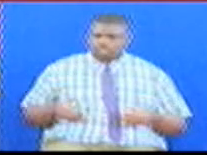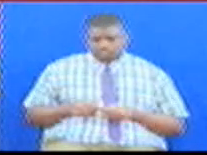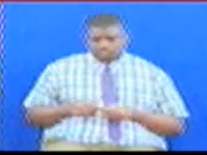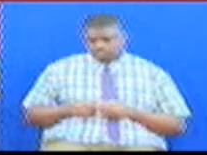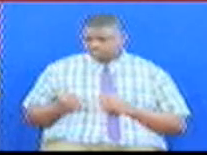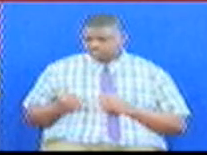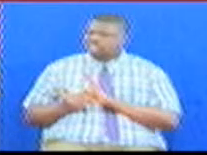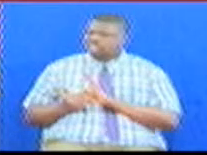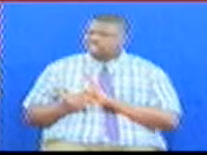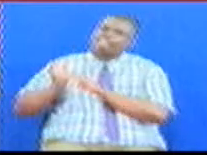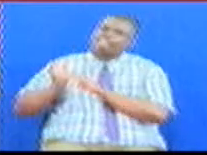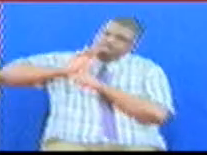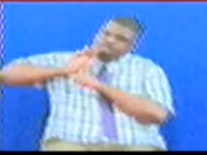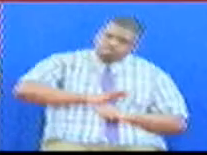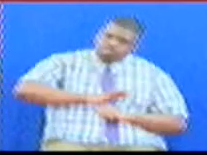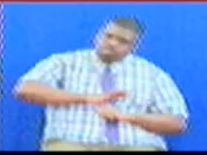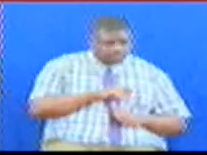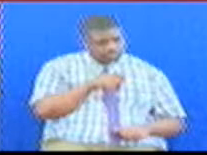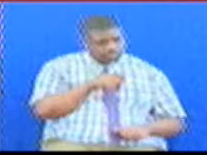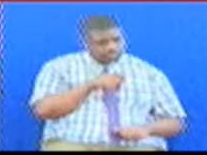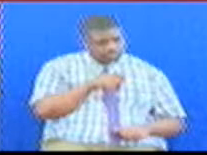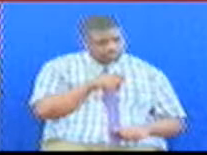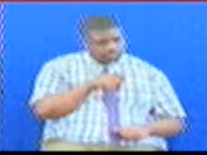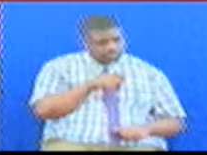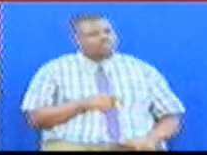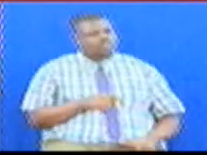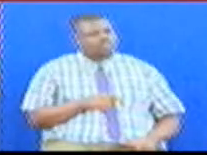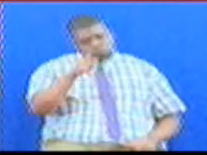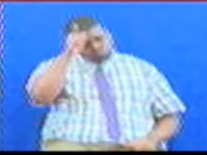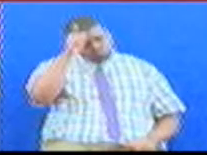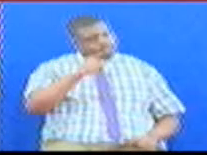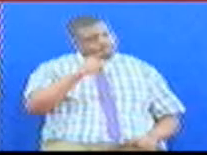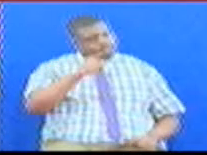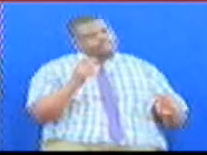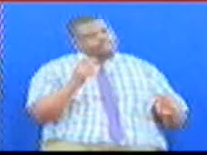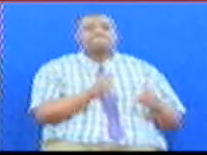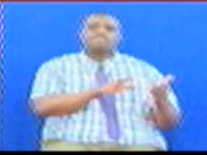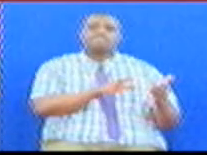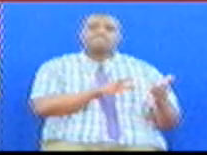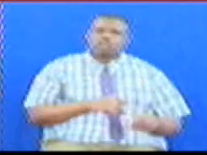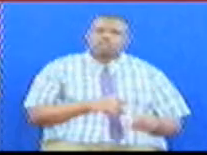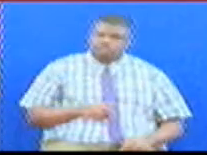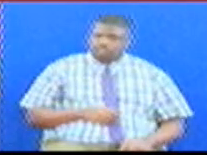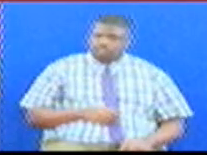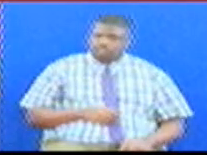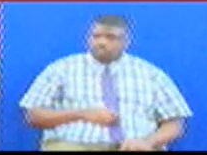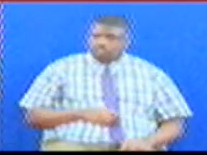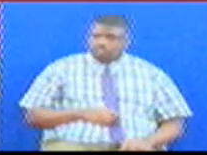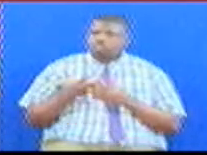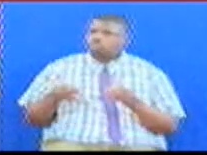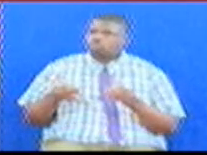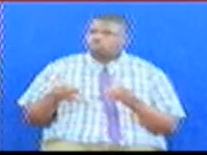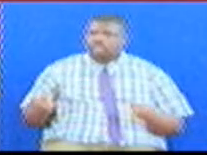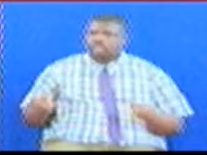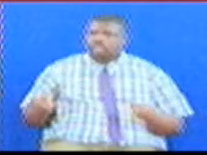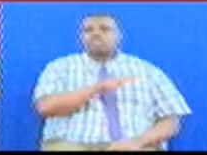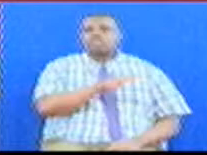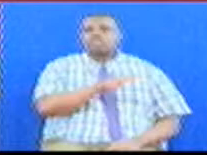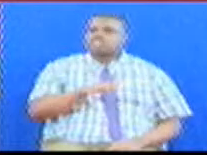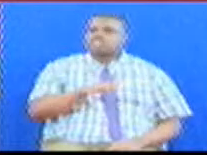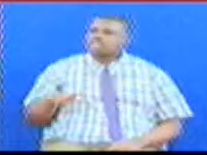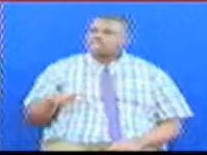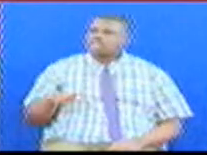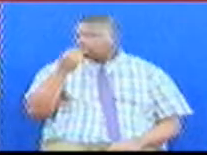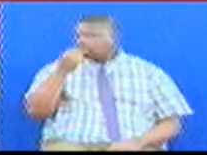kandamizi. Mifugo imekufa, imeuawa, mingine sio kufa tu, inauawa, inapotea katika mazingira ambayo ni